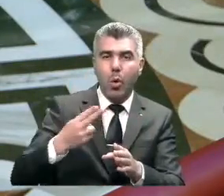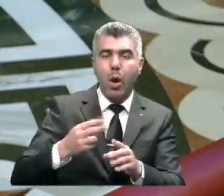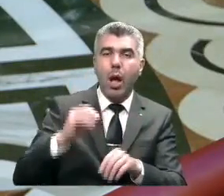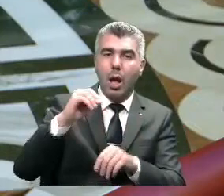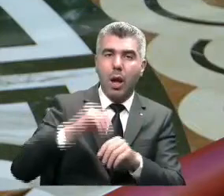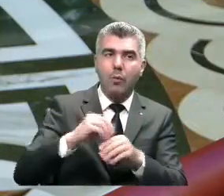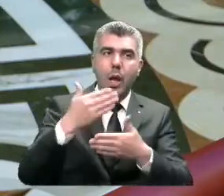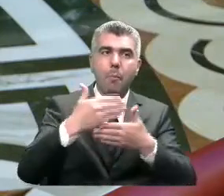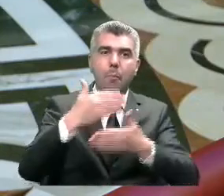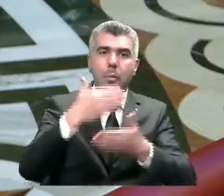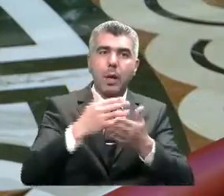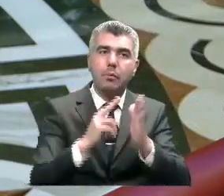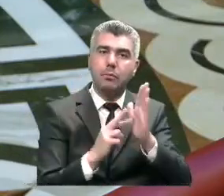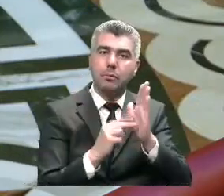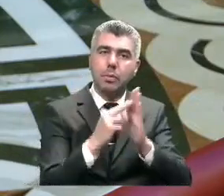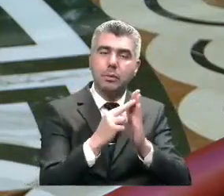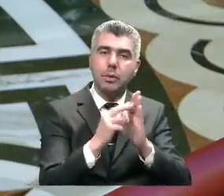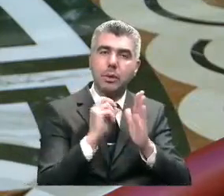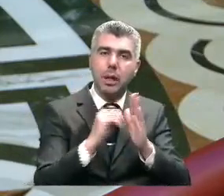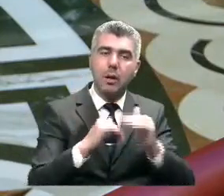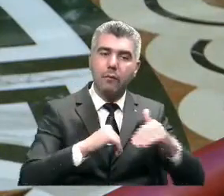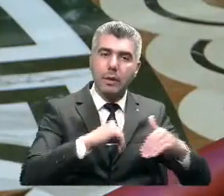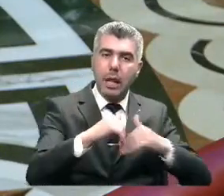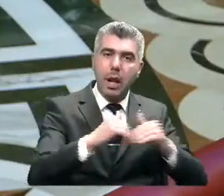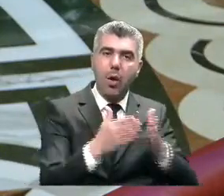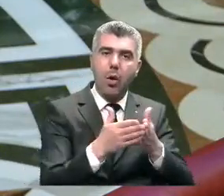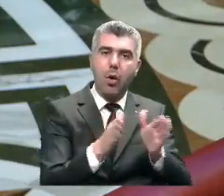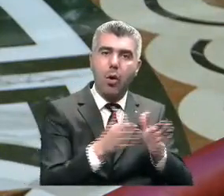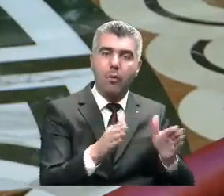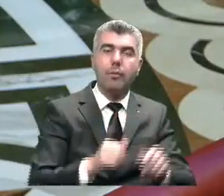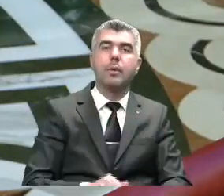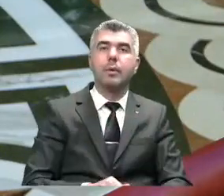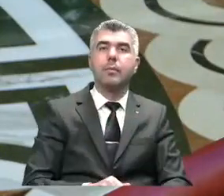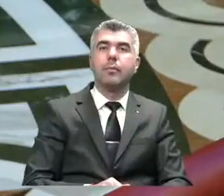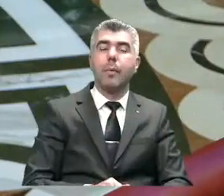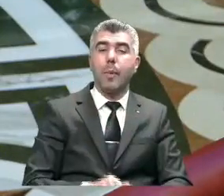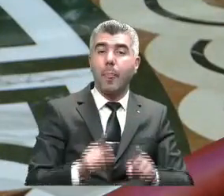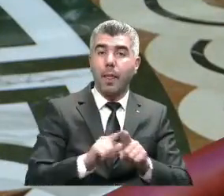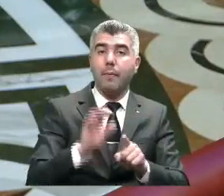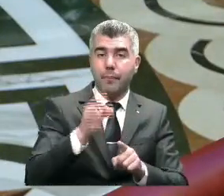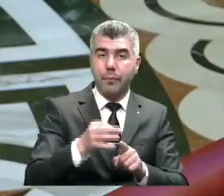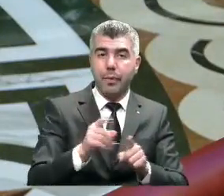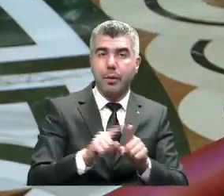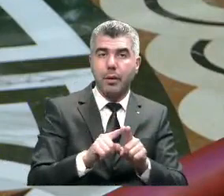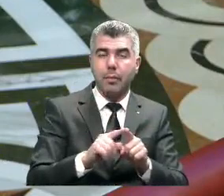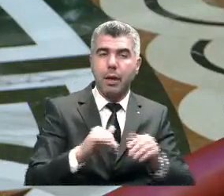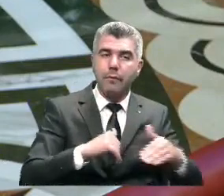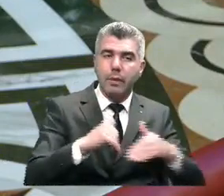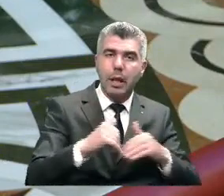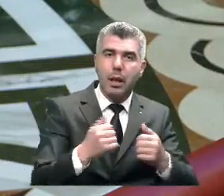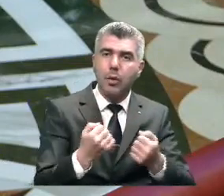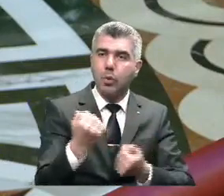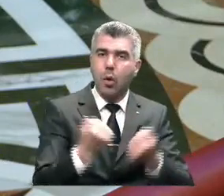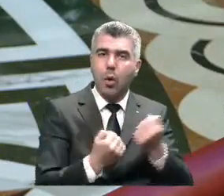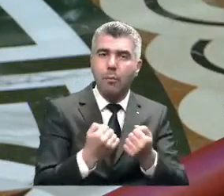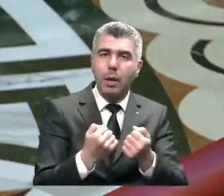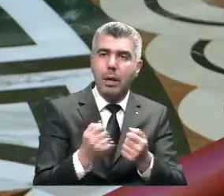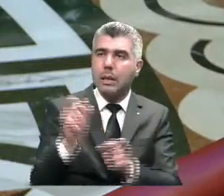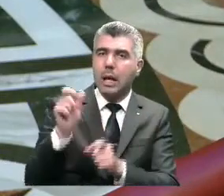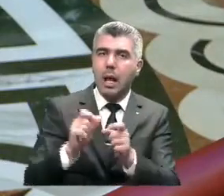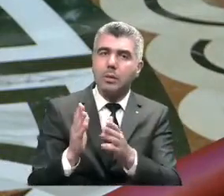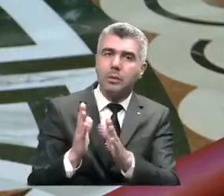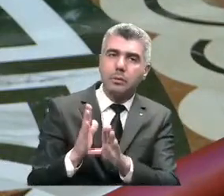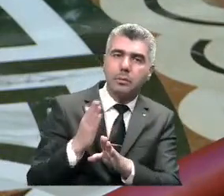واعاده التشغيل التدريجي لشبكه المواصلات المتضرره، وهو ما مكن من استعمال وسائل النقل المختلفه لحركيه الاشخاص